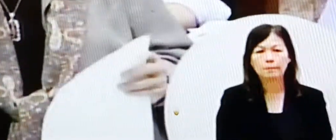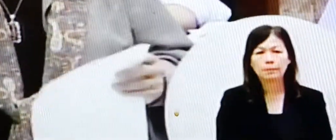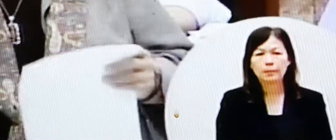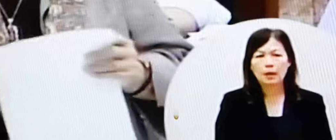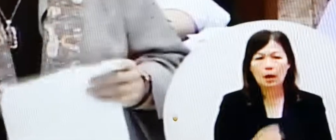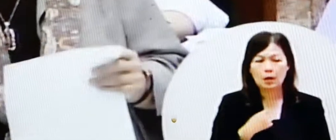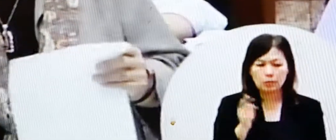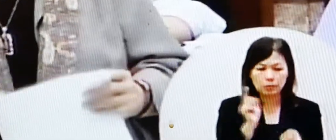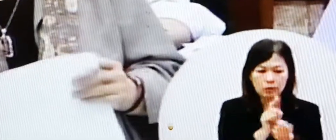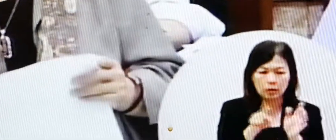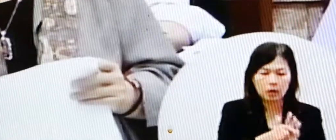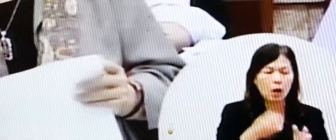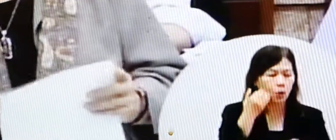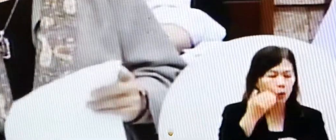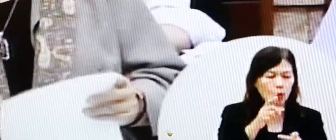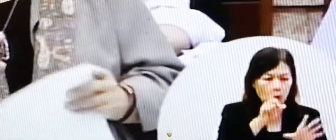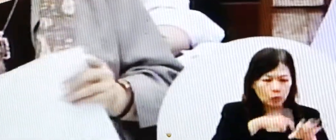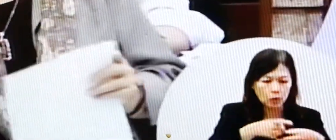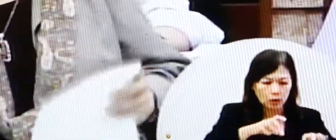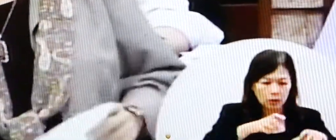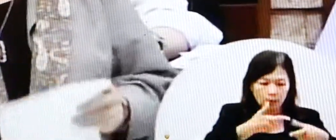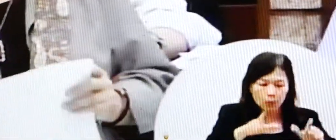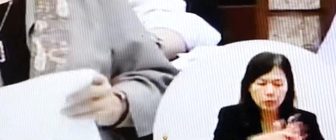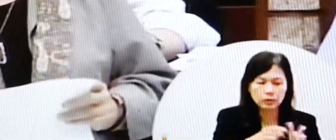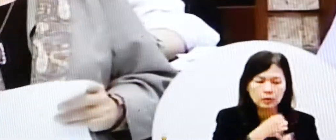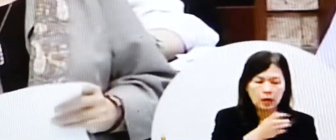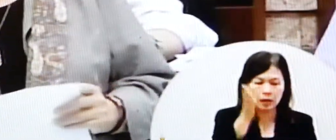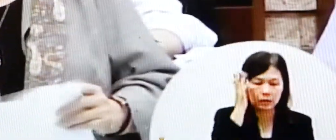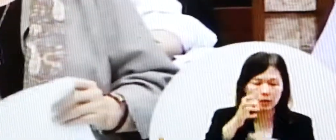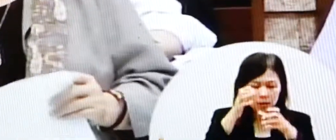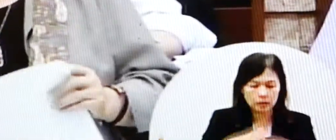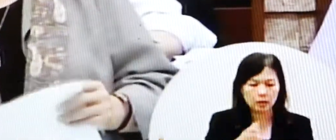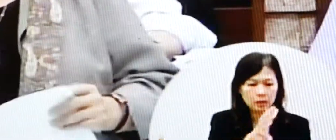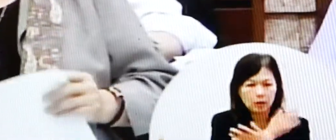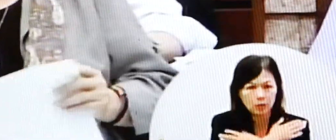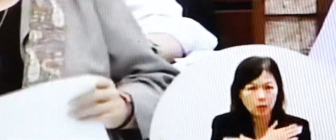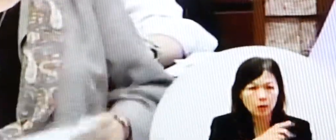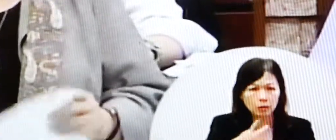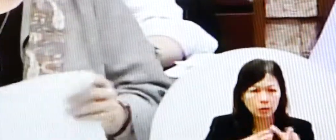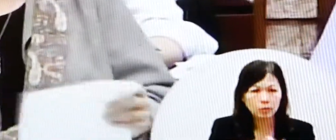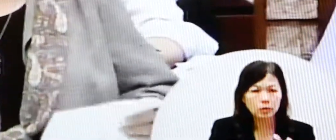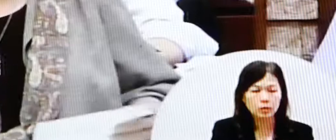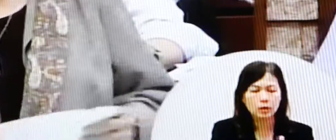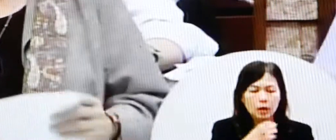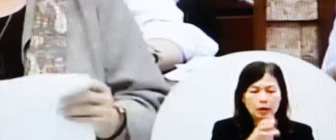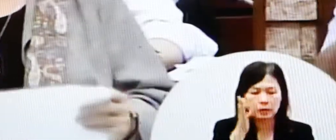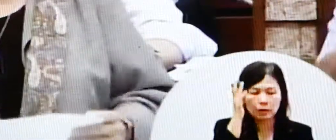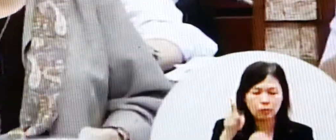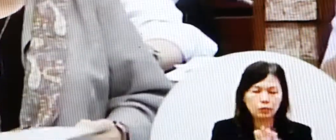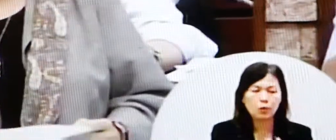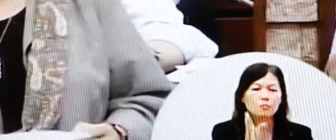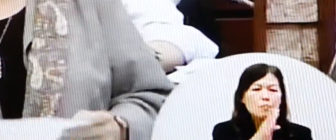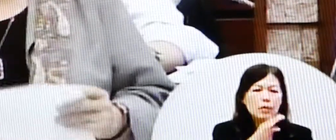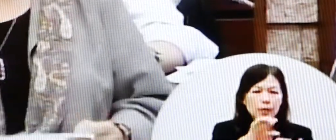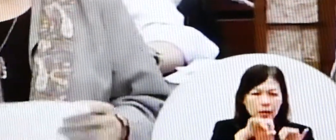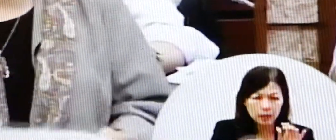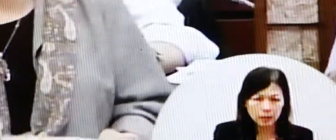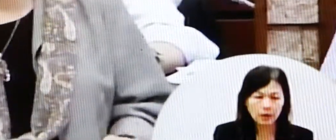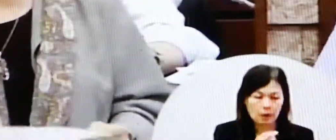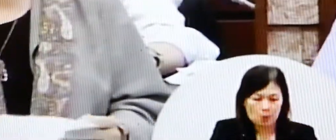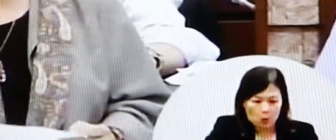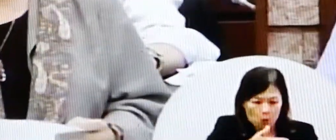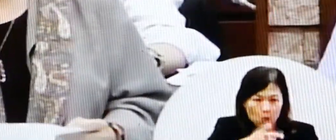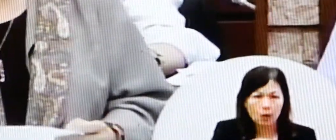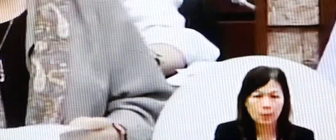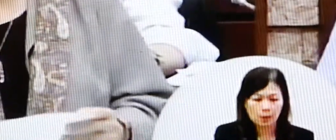公立托儿所等等啊，市政府闲置的空间，我们做很快速、很大的盘整。我们希望